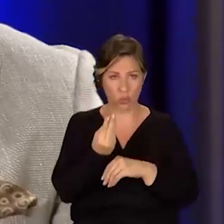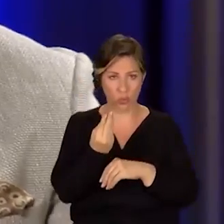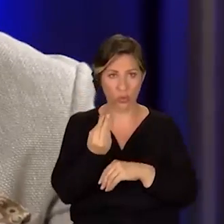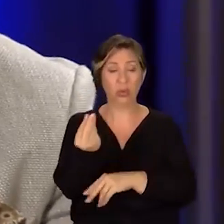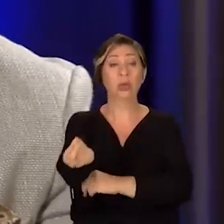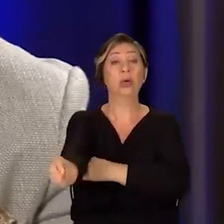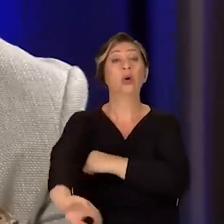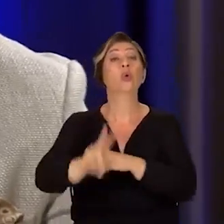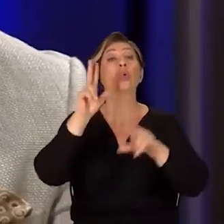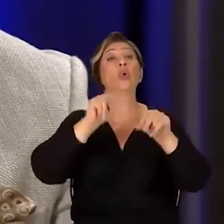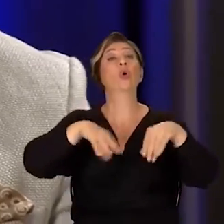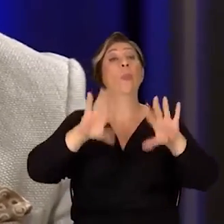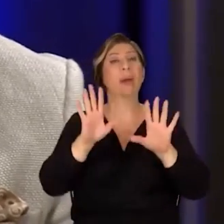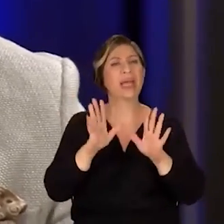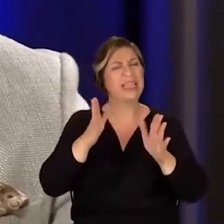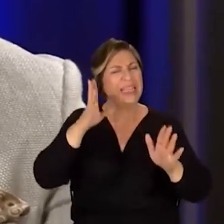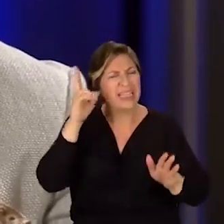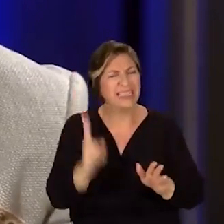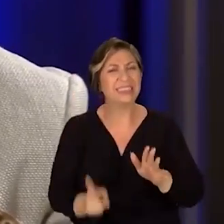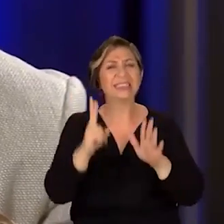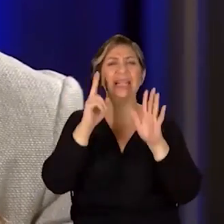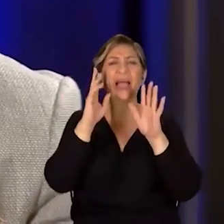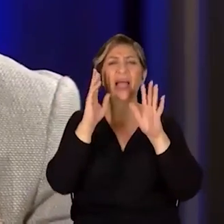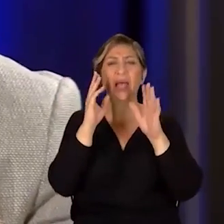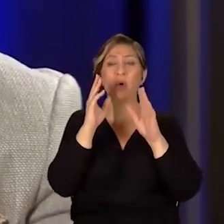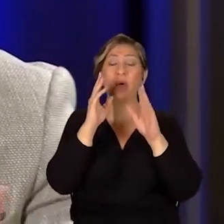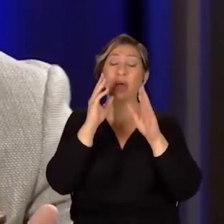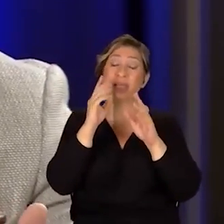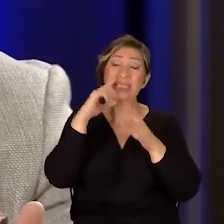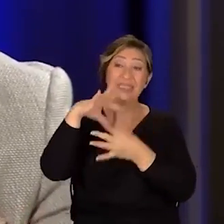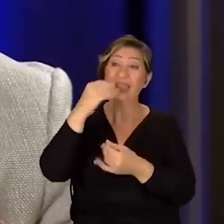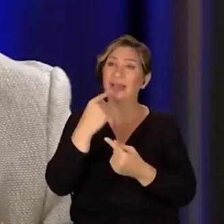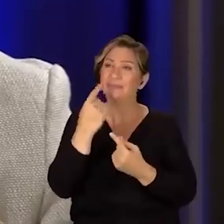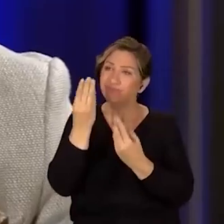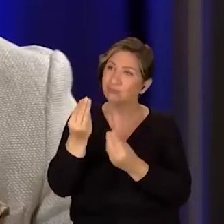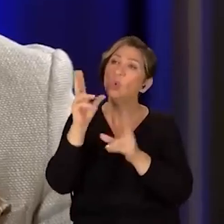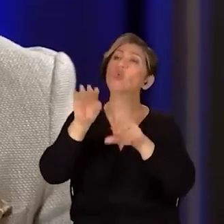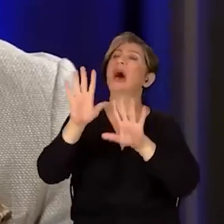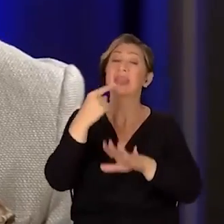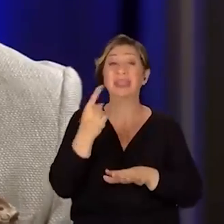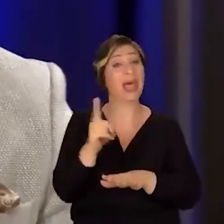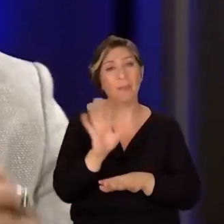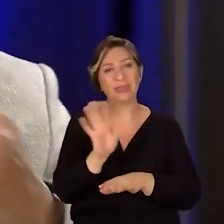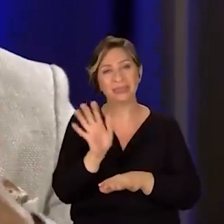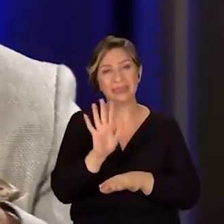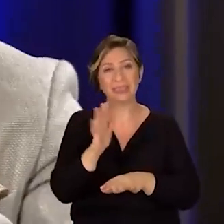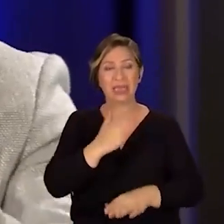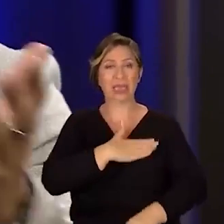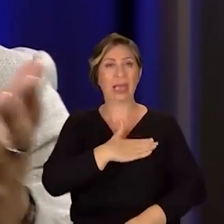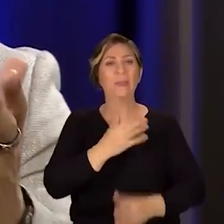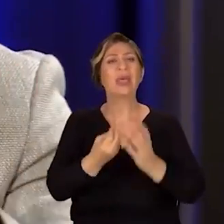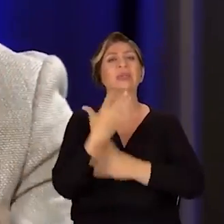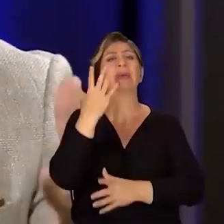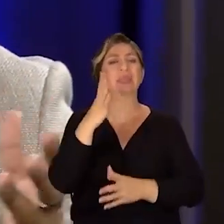dolayısıyla uyumamak kesinlikle insanlara tavsiye edilebilecek bir şey değil. Şöyle ki, şimdi mesela kalp yetmezliği